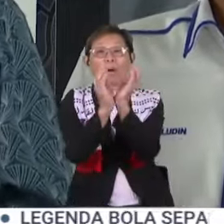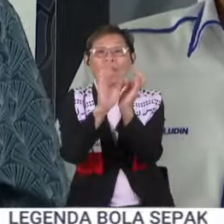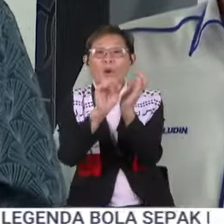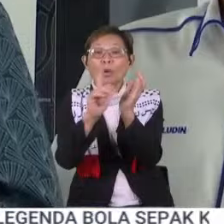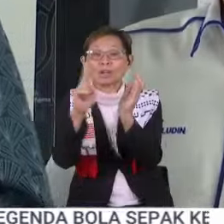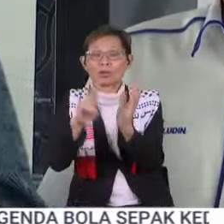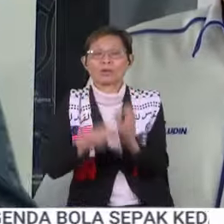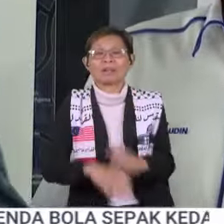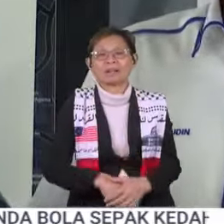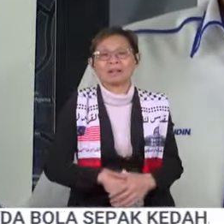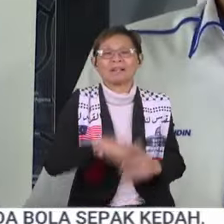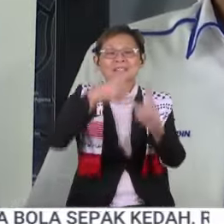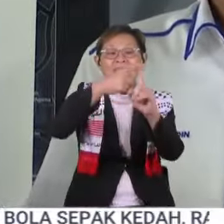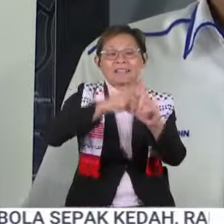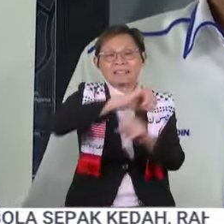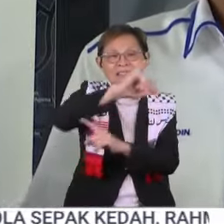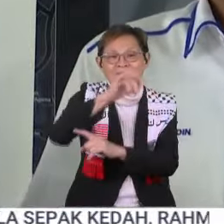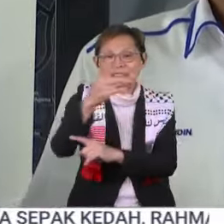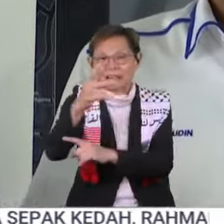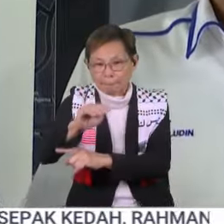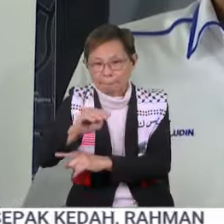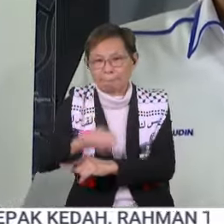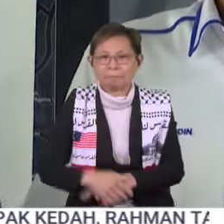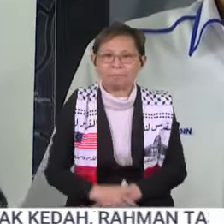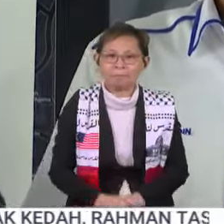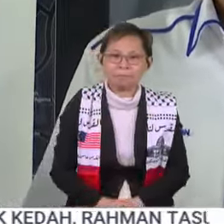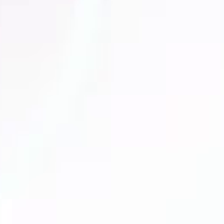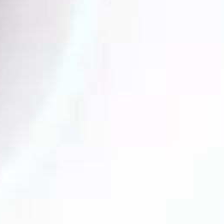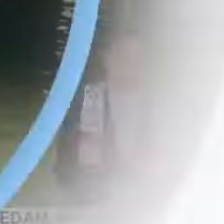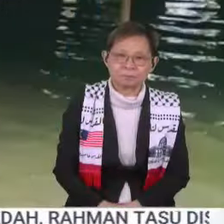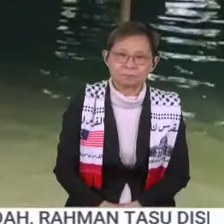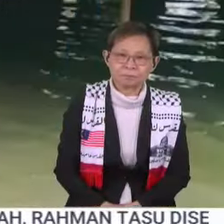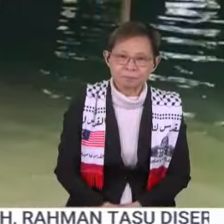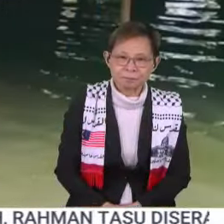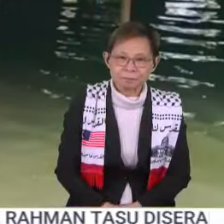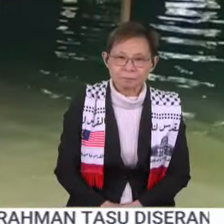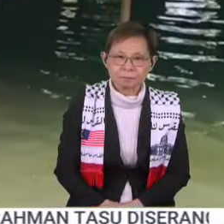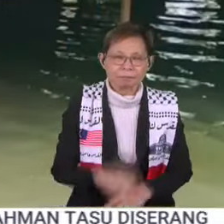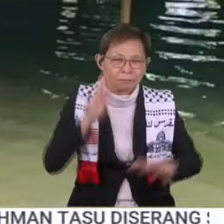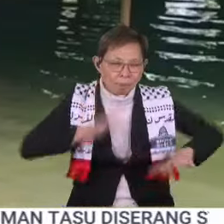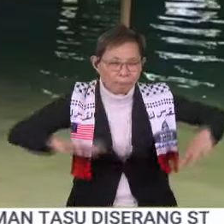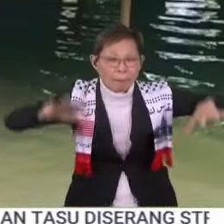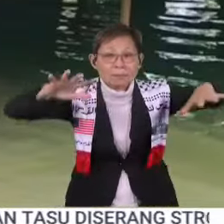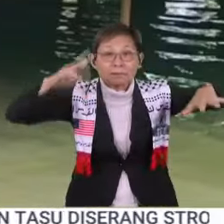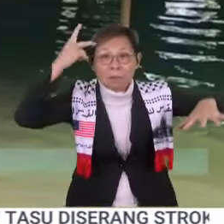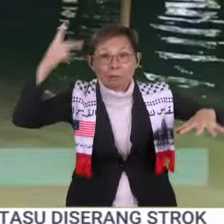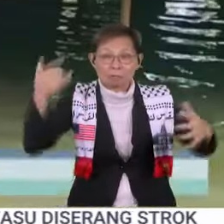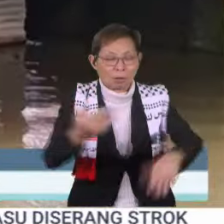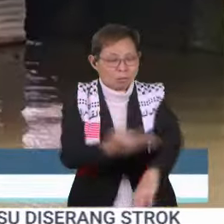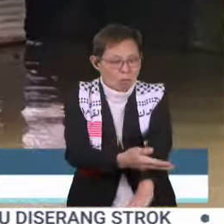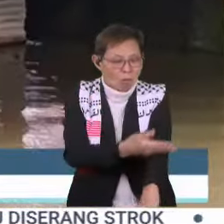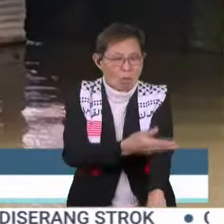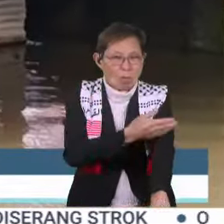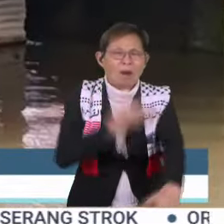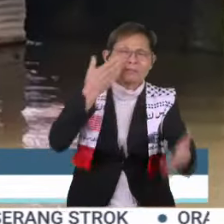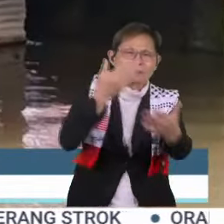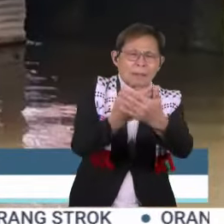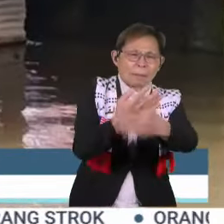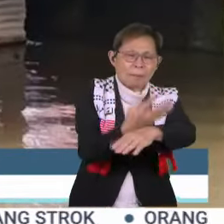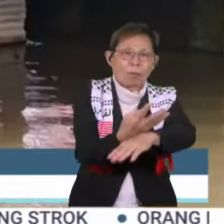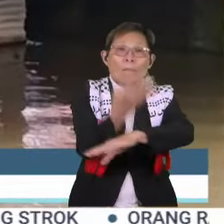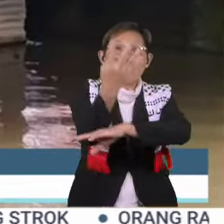oleh Jabatan Kebajikan Masyarakat. Situasi banjir di Kelantan semakin pulih. Bagaimanapun, setakat